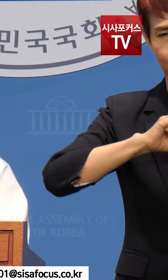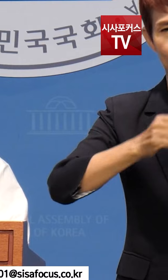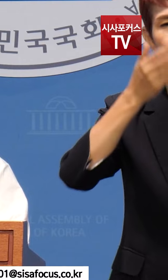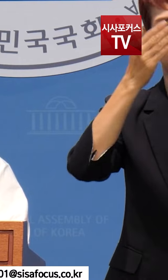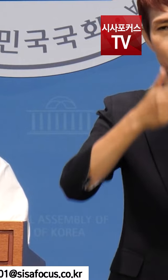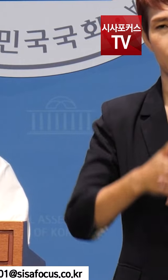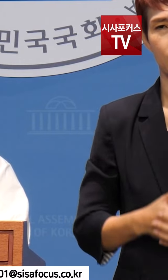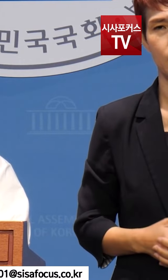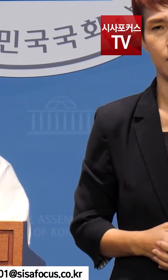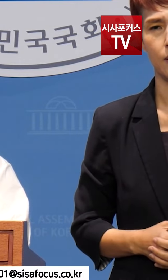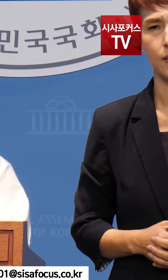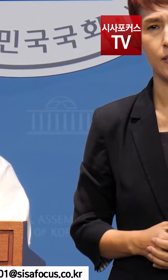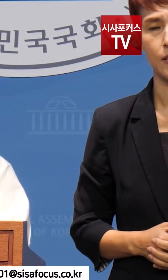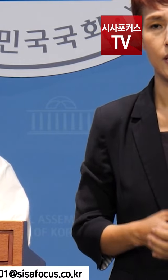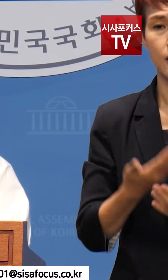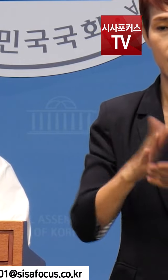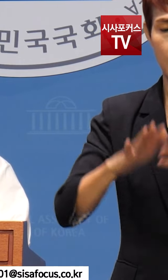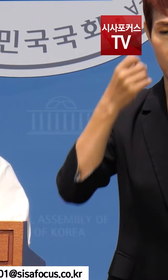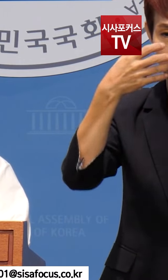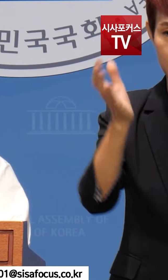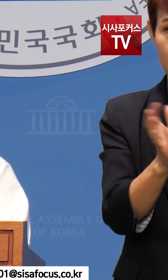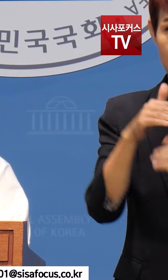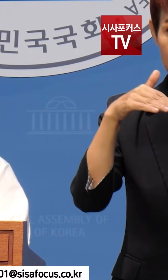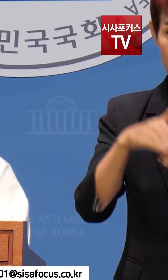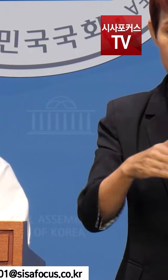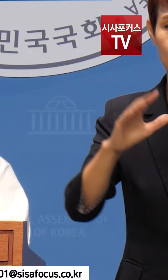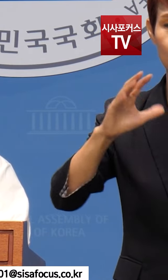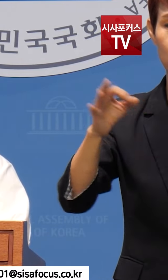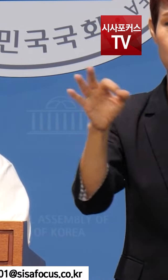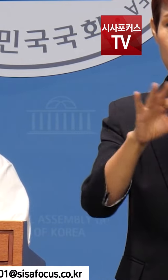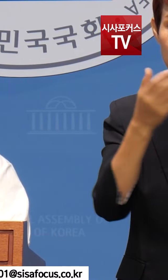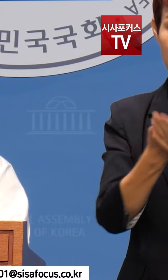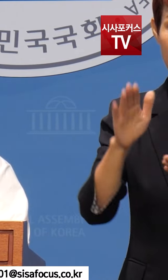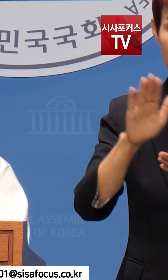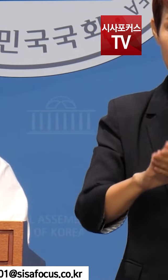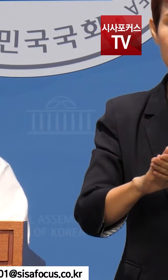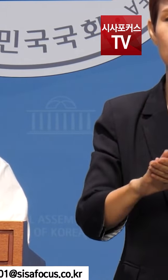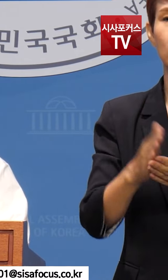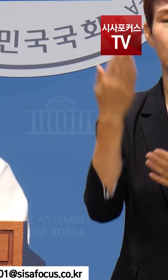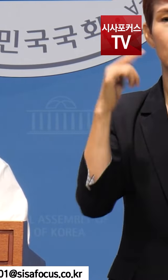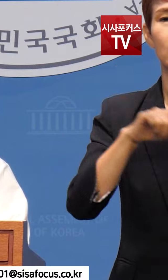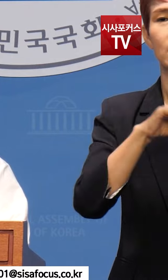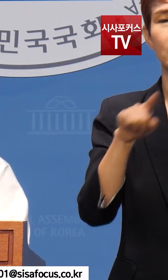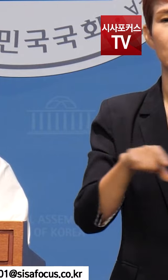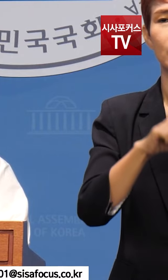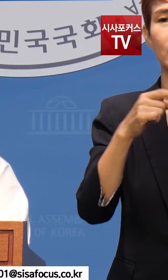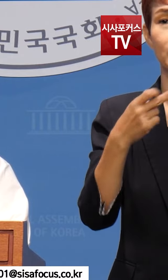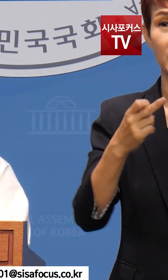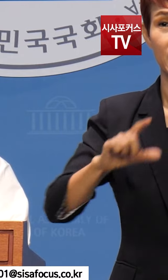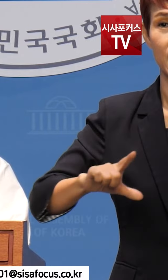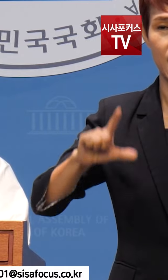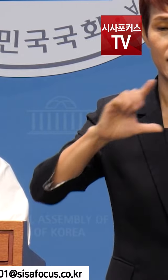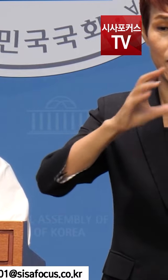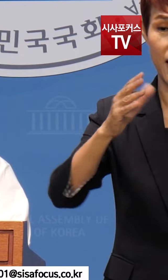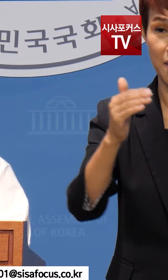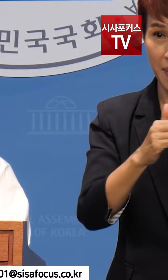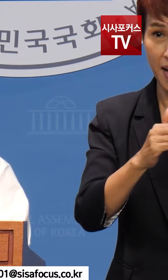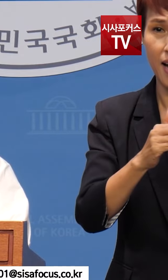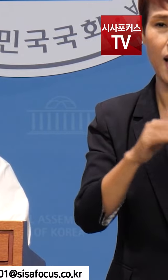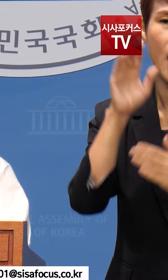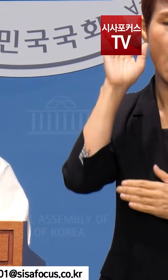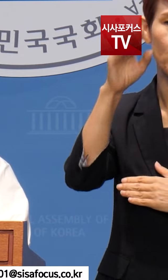촉구하며 개혁신당표 국민연금 개혁안은 지난 12일 첫 세미나를 포함해 앞으로 몇 차례의